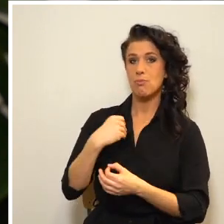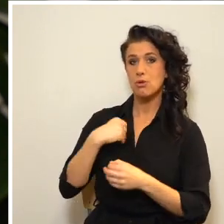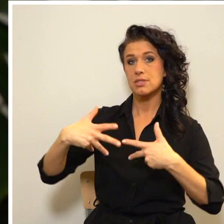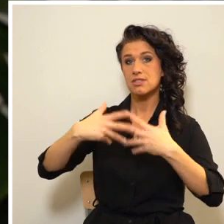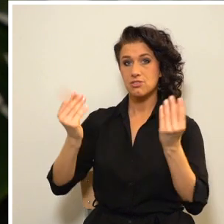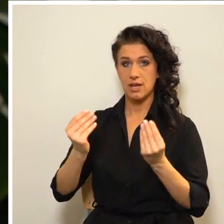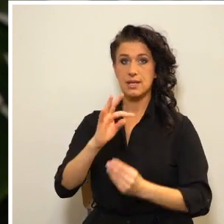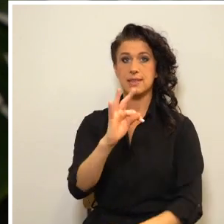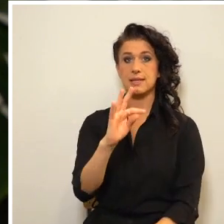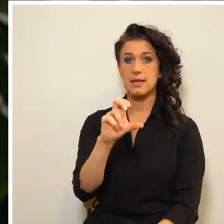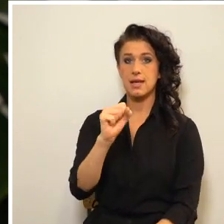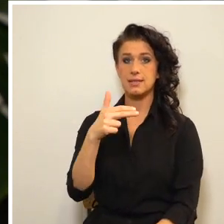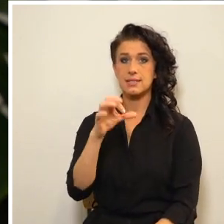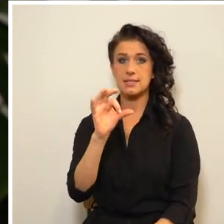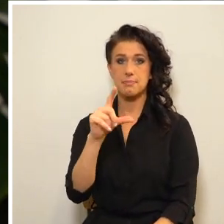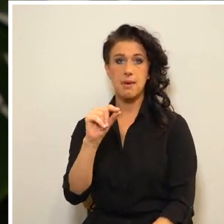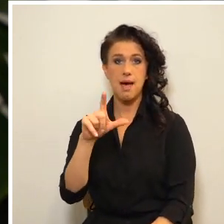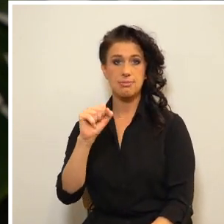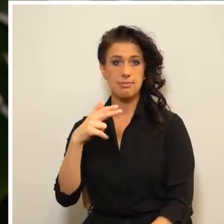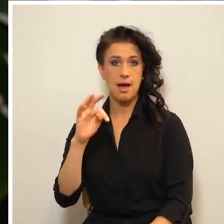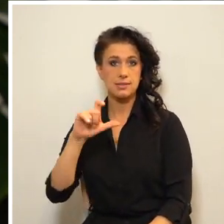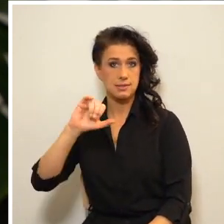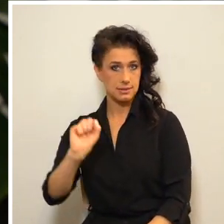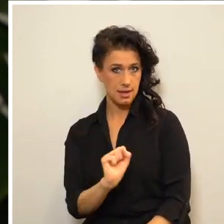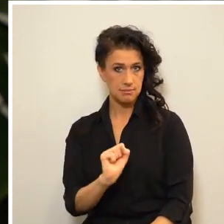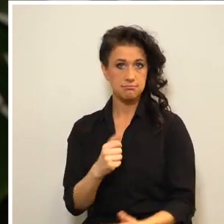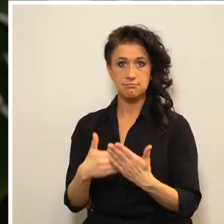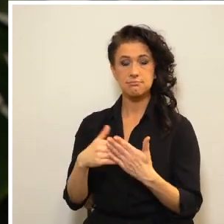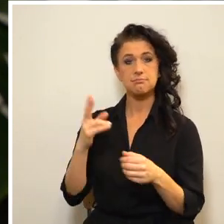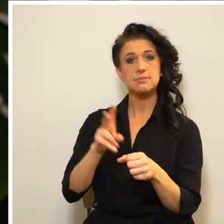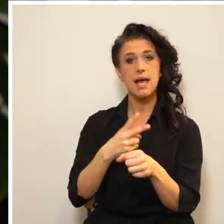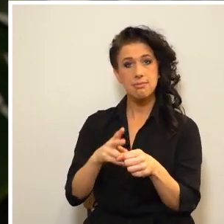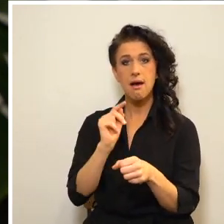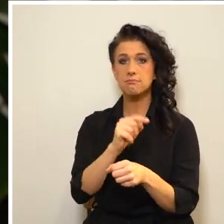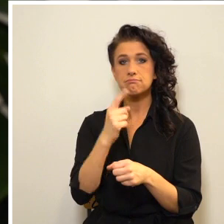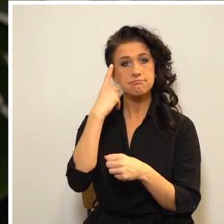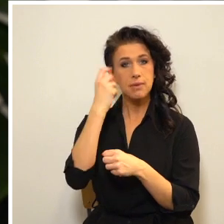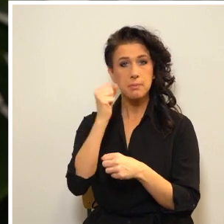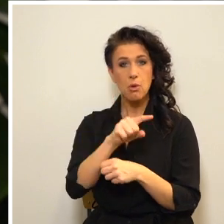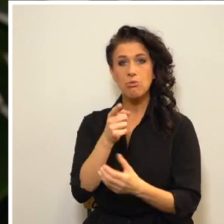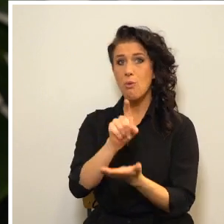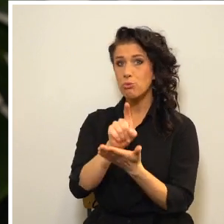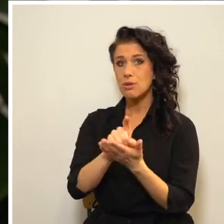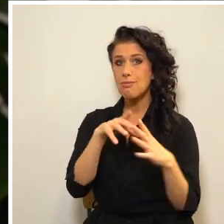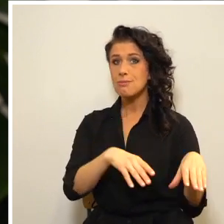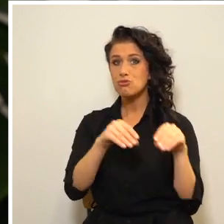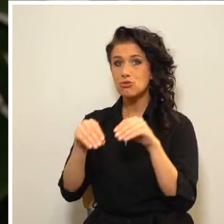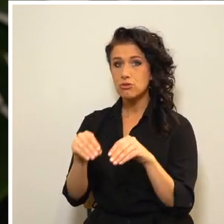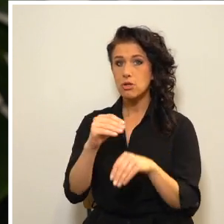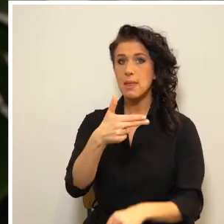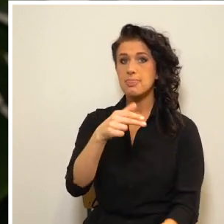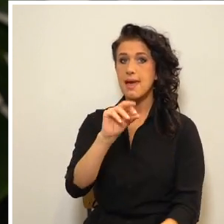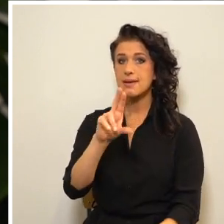transplantacji jest to data która upamiętnia pierwszy udany przeszczep nerki